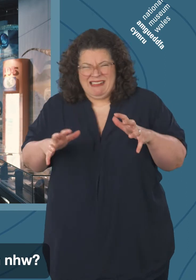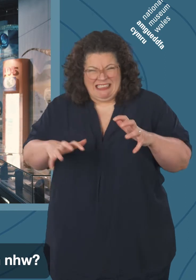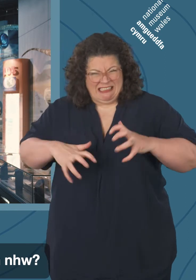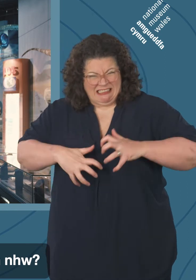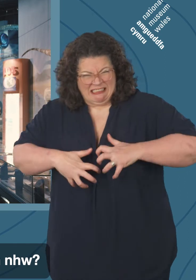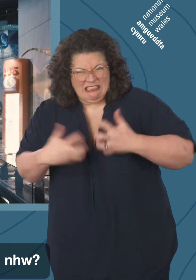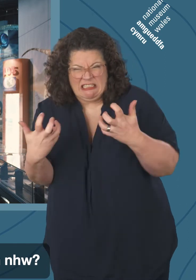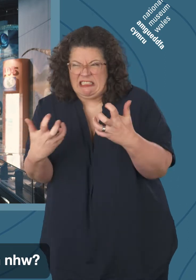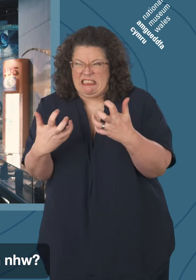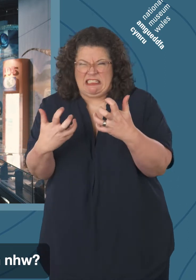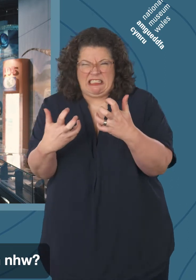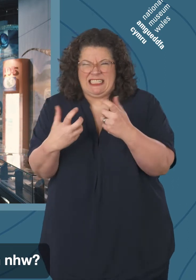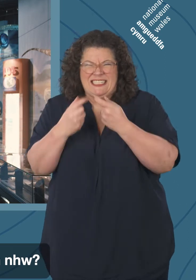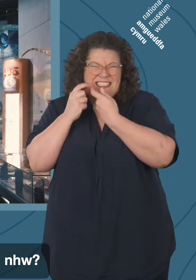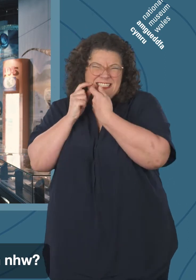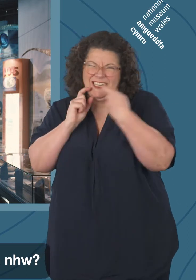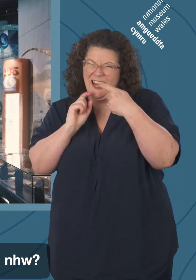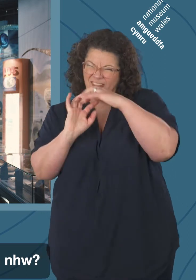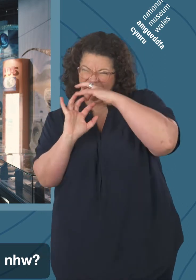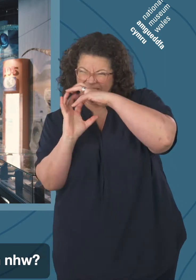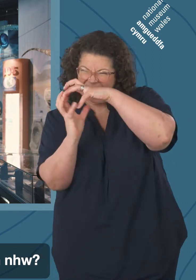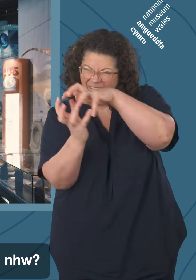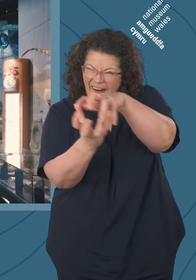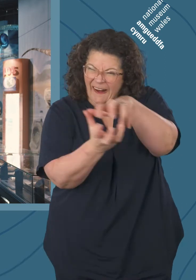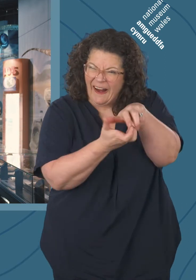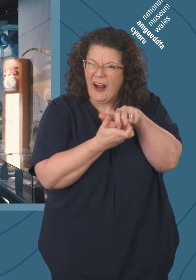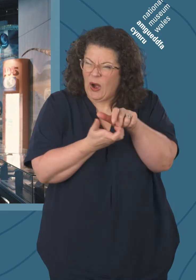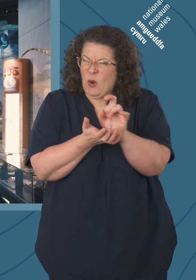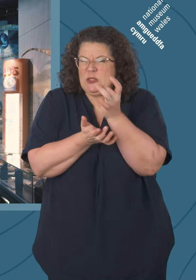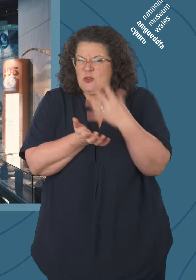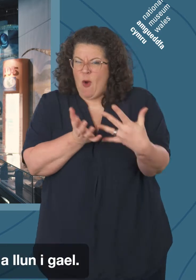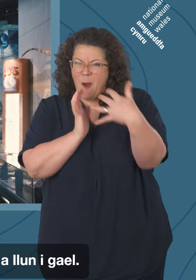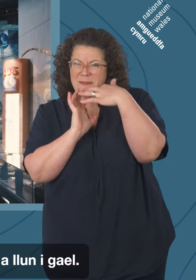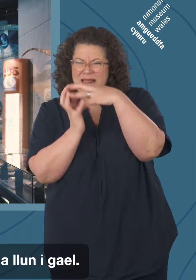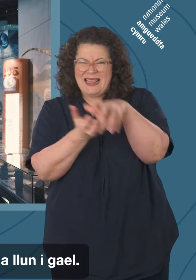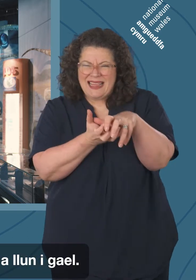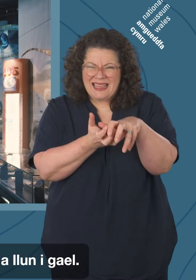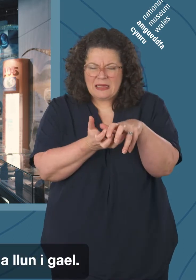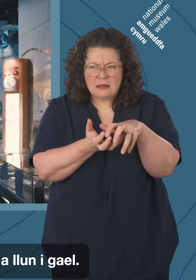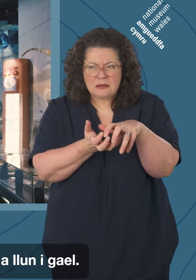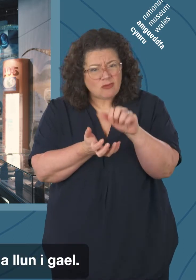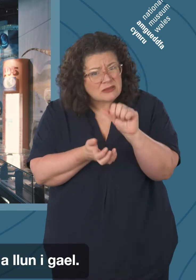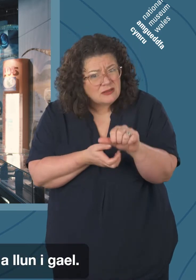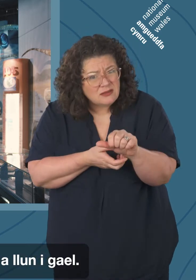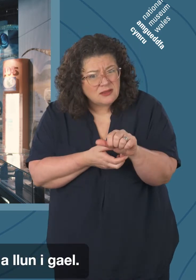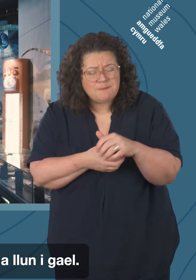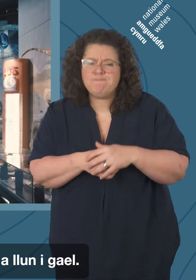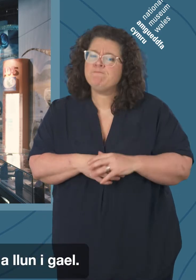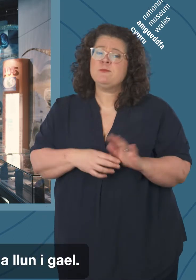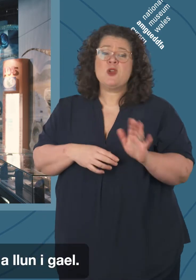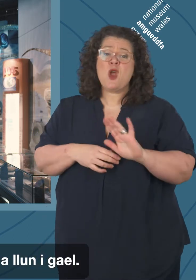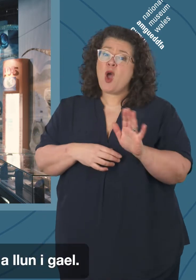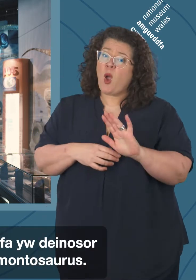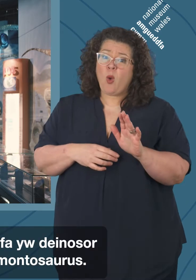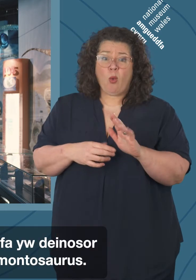danedd muniog. Ydyn nhw? Dim o gobl. Roedd dinosauriad o bob clw y clun i gael.